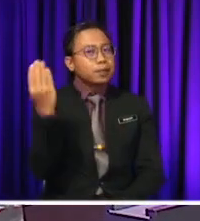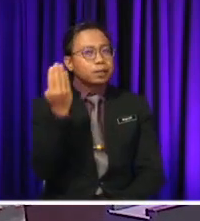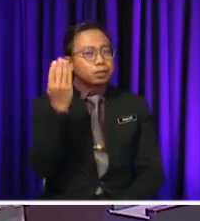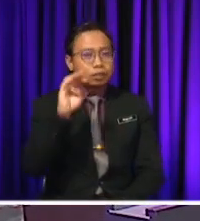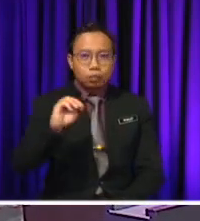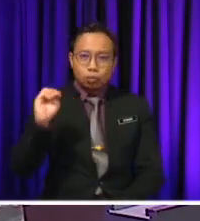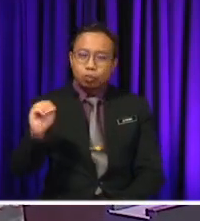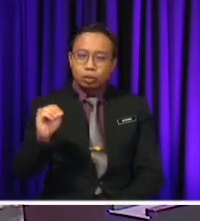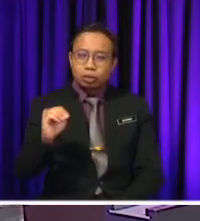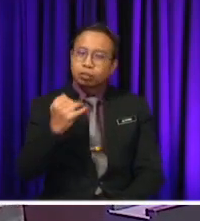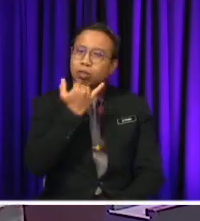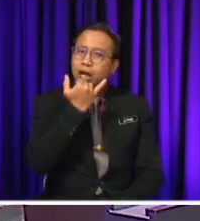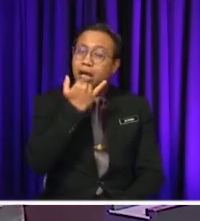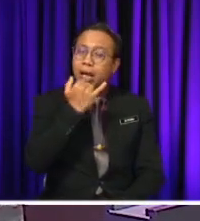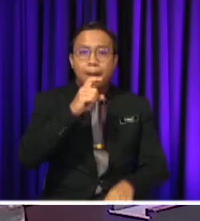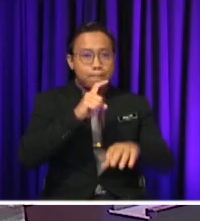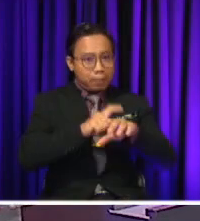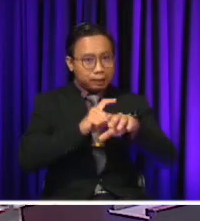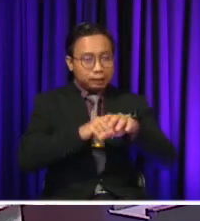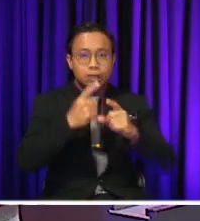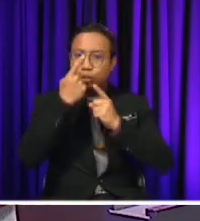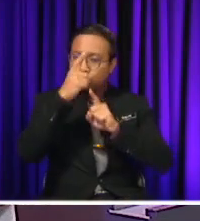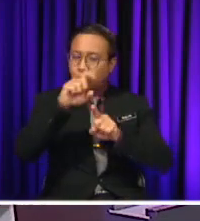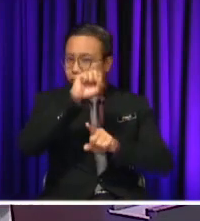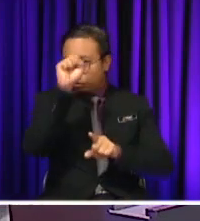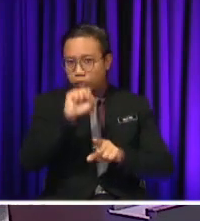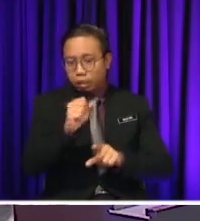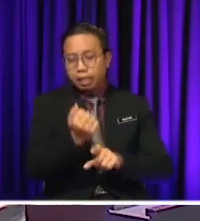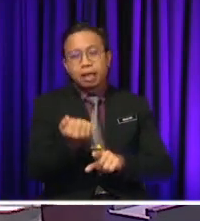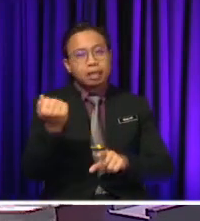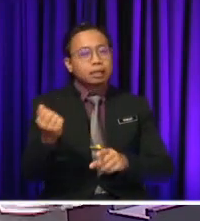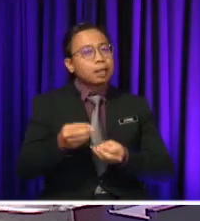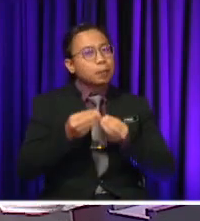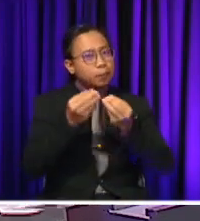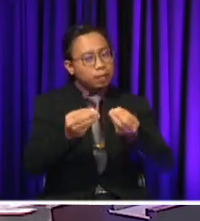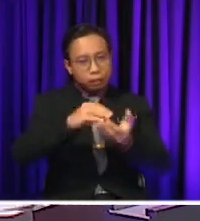tersilap ketika menjawab soal dan dia bagi semua